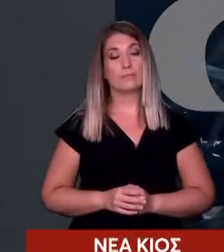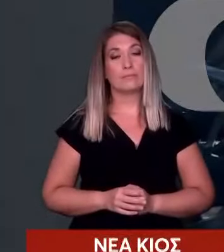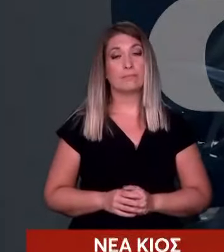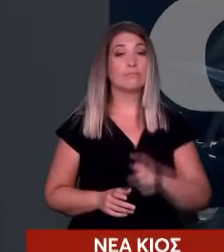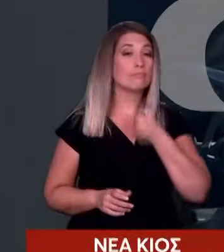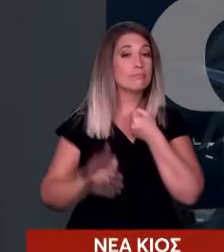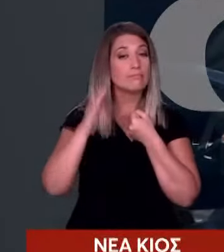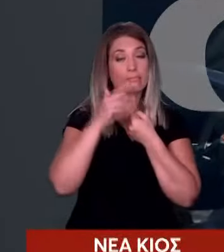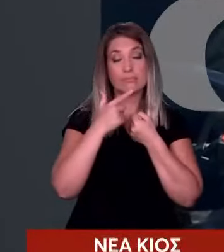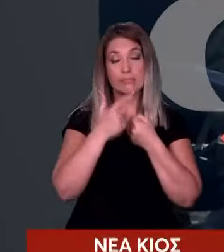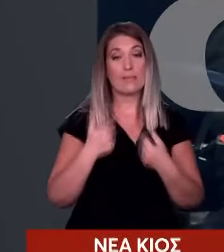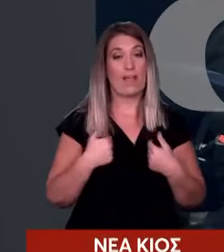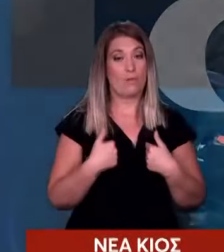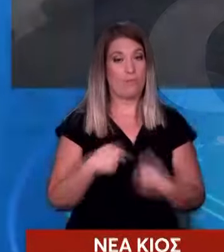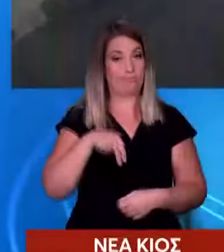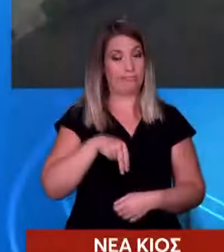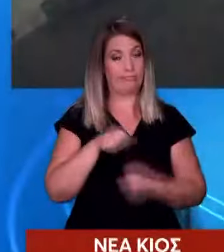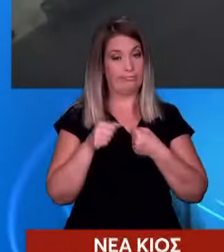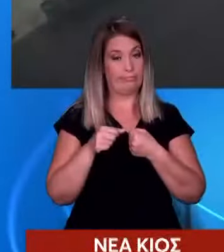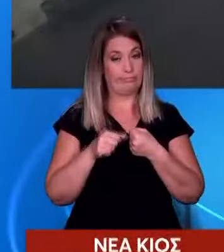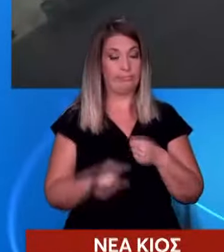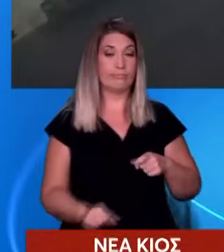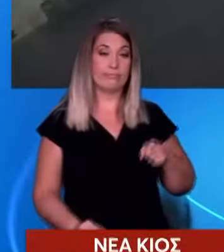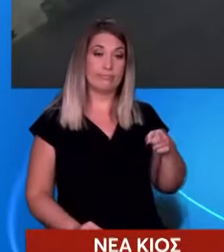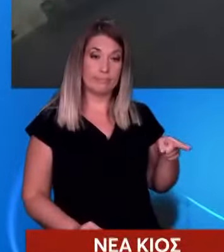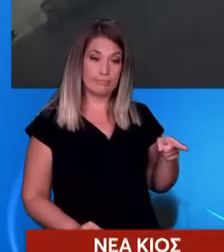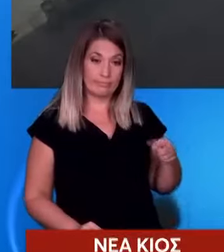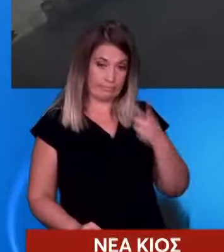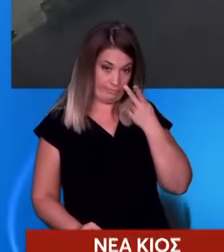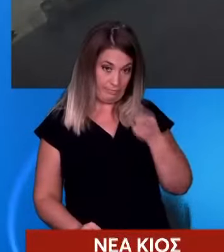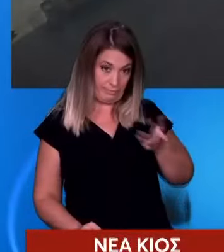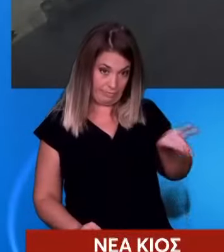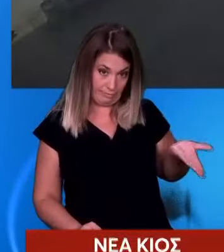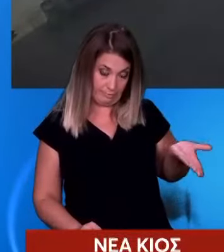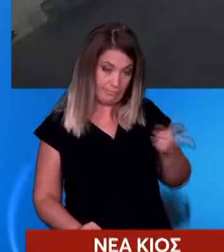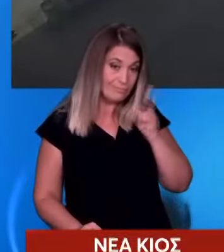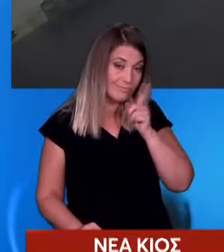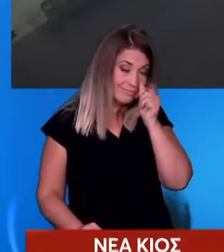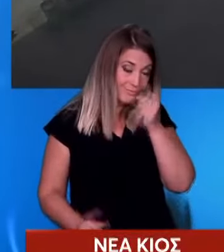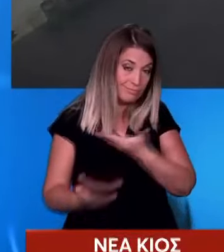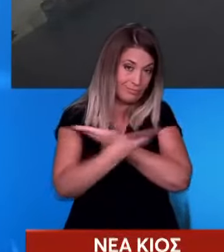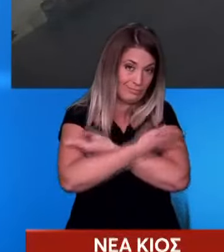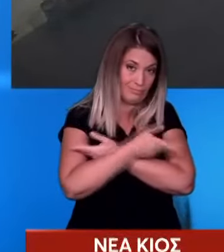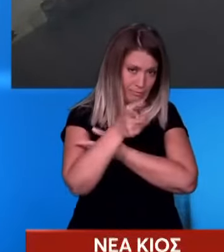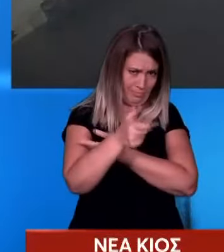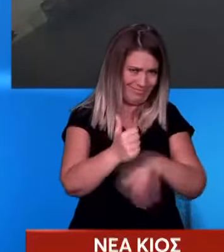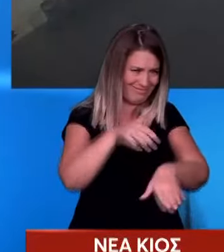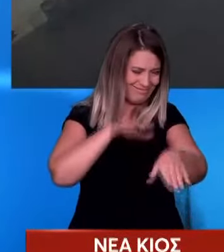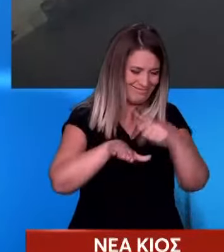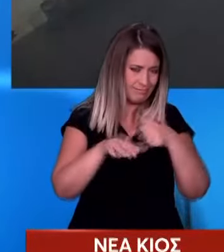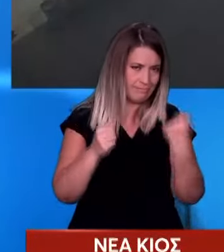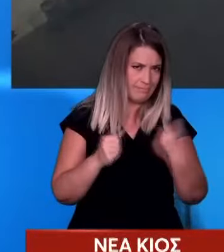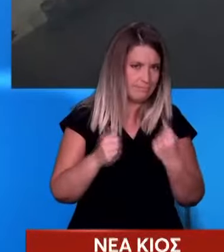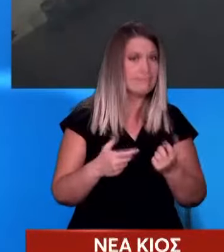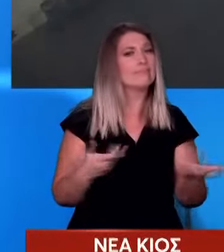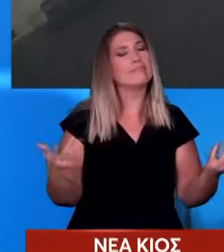Ο άνθρωπος που βλέπετε δίπλα μου, Αλέξη, οδηγούσε το λευκό τζιπ που βλέπουμε στα πλάνα. Όπως βλέπουμε η ζημιά που έχει γίνει, μας